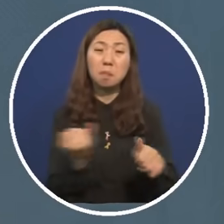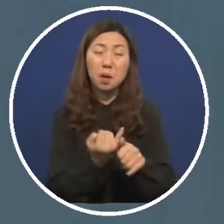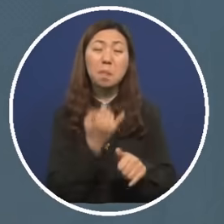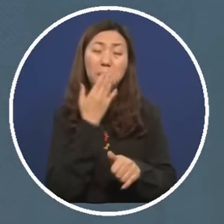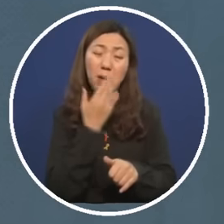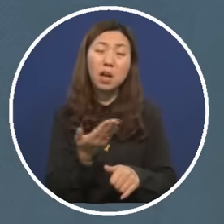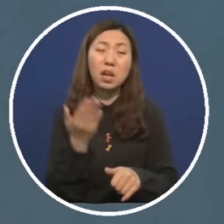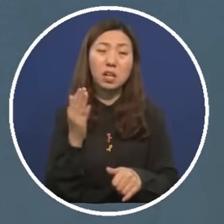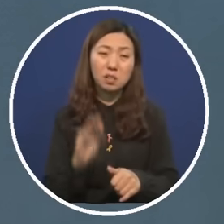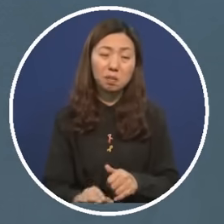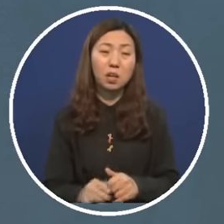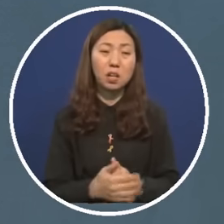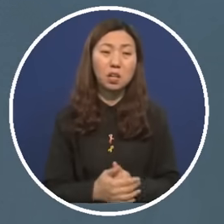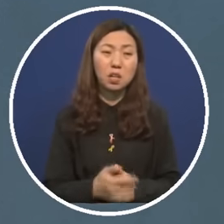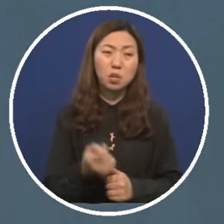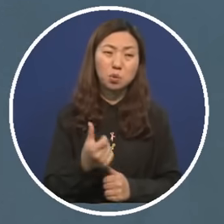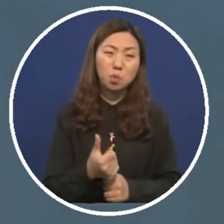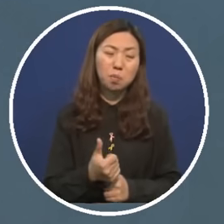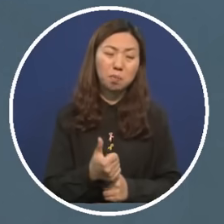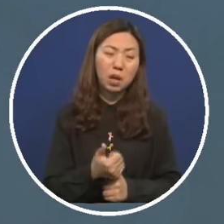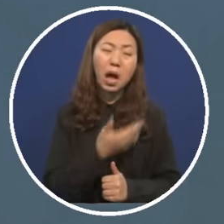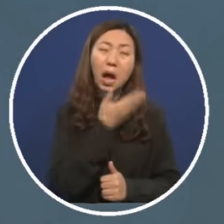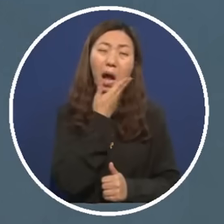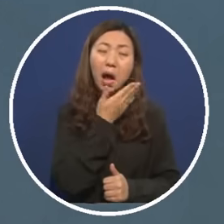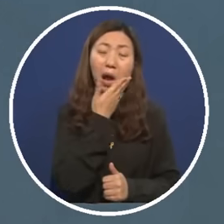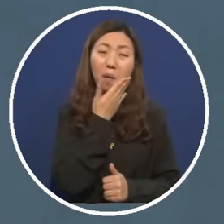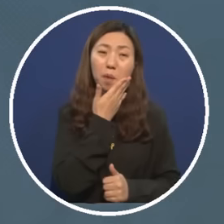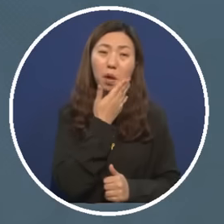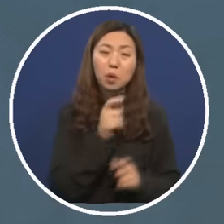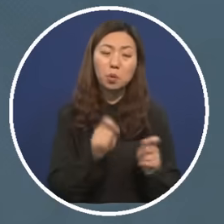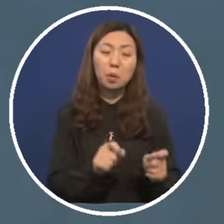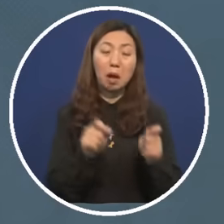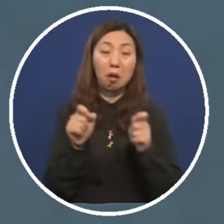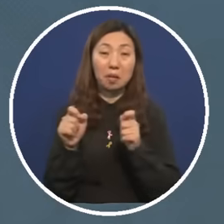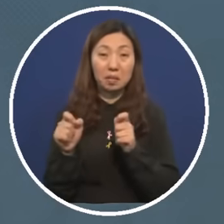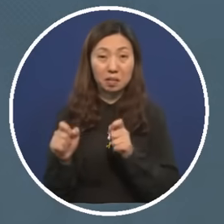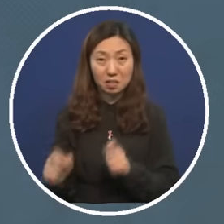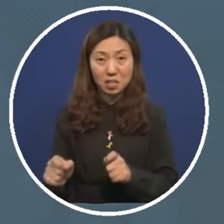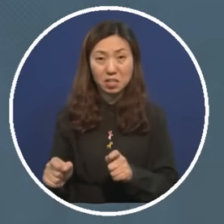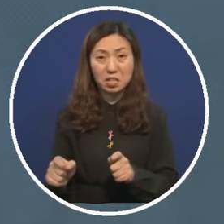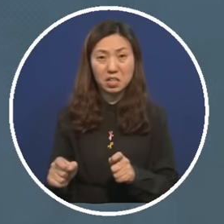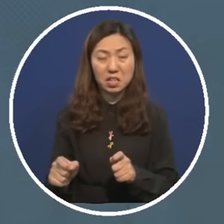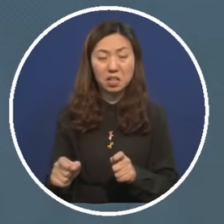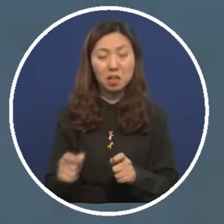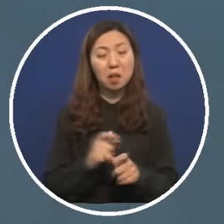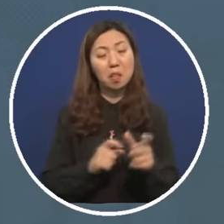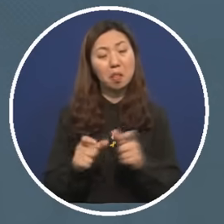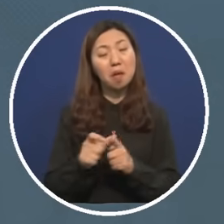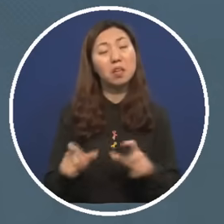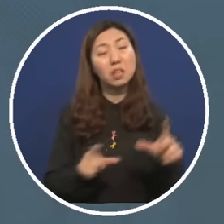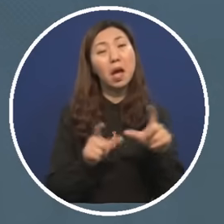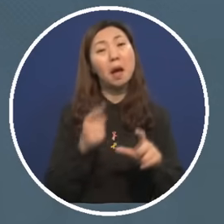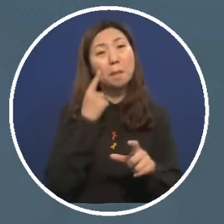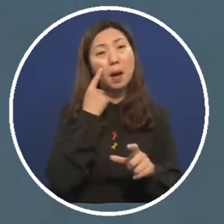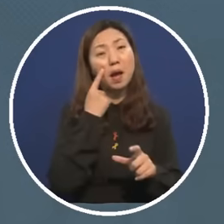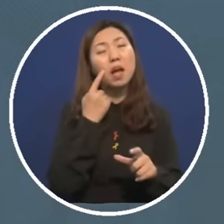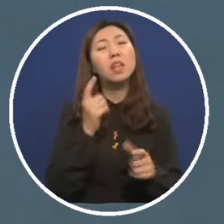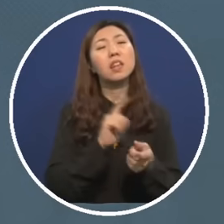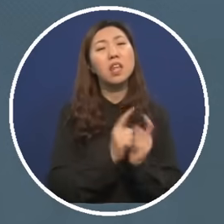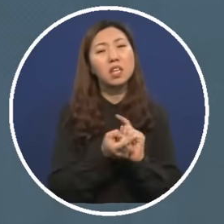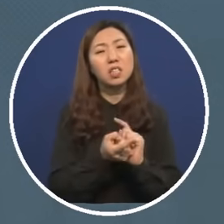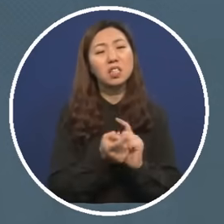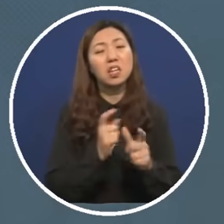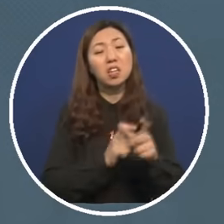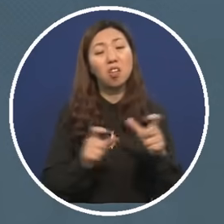근데 조금 미련이 있으면 조금 연기시켜가 더 살아보면 돼요. 대신에 더 살 동안에 편하십니다.